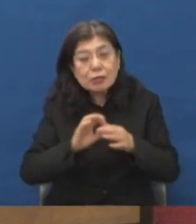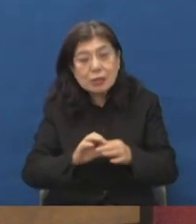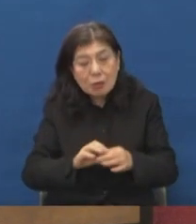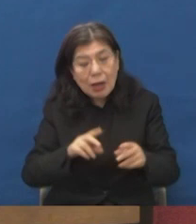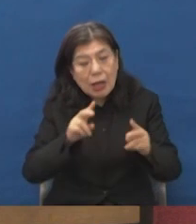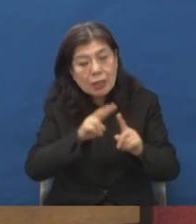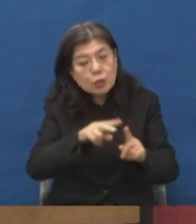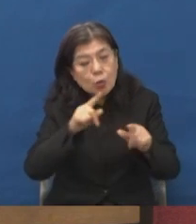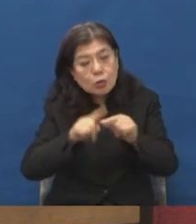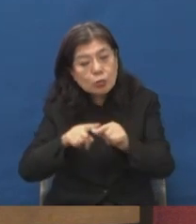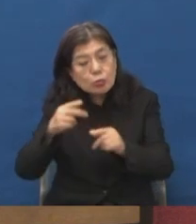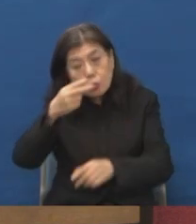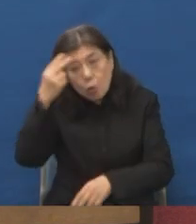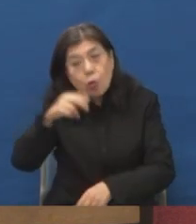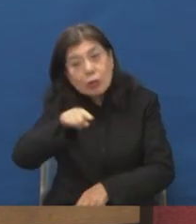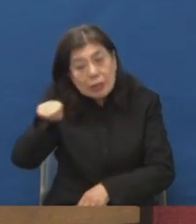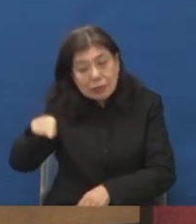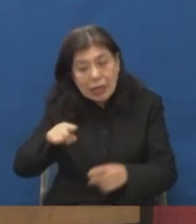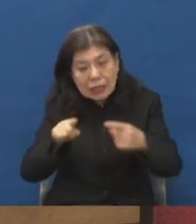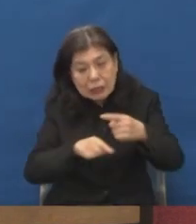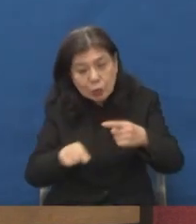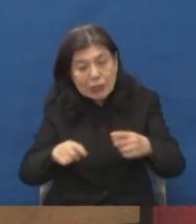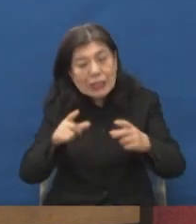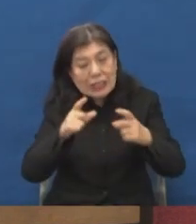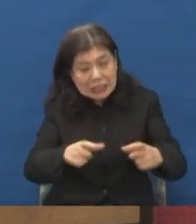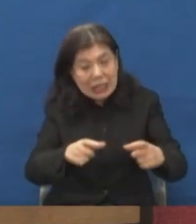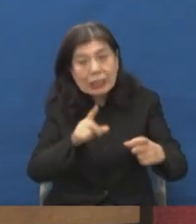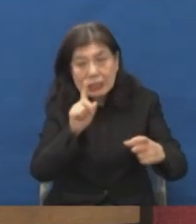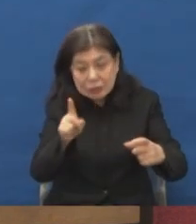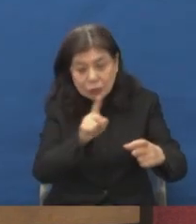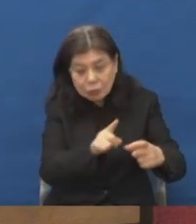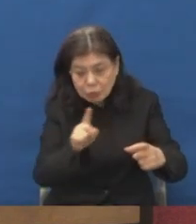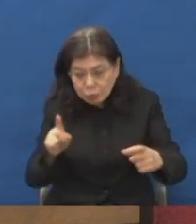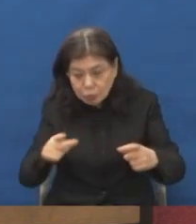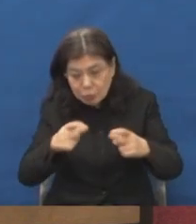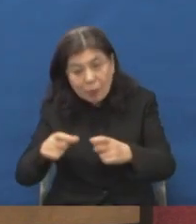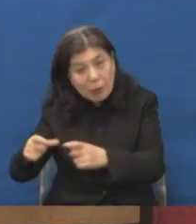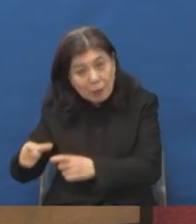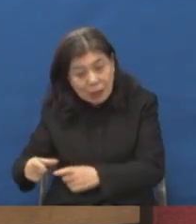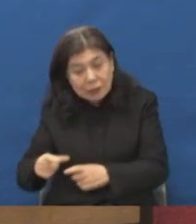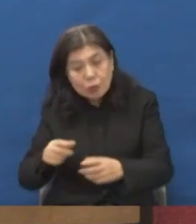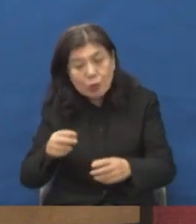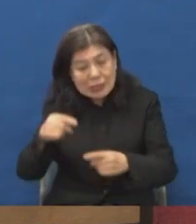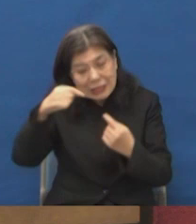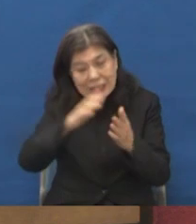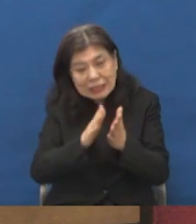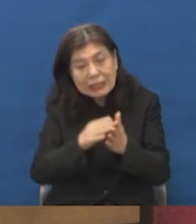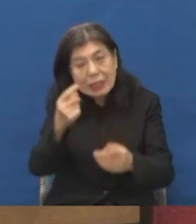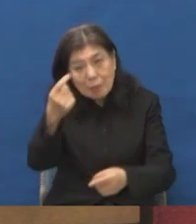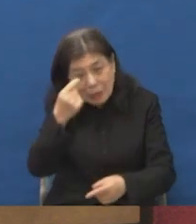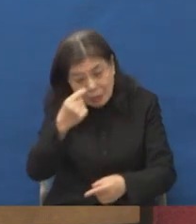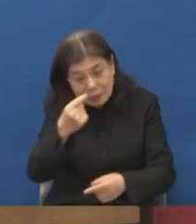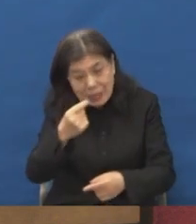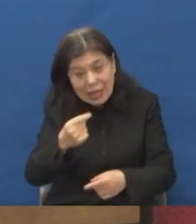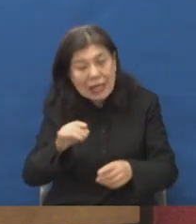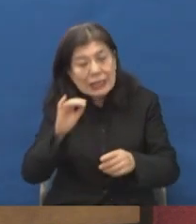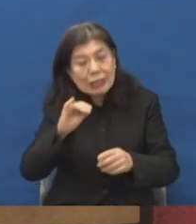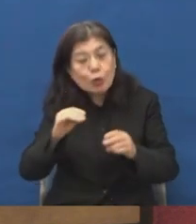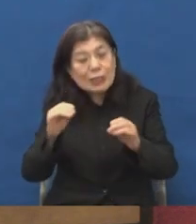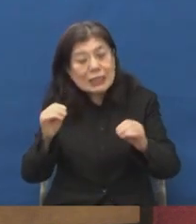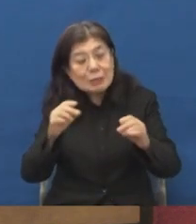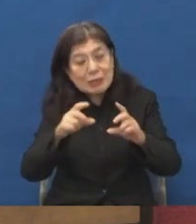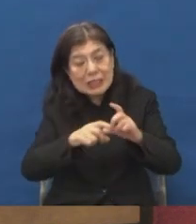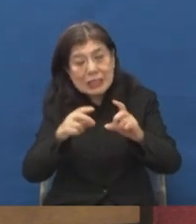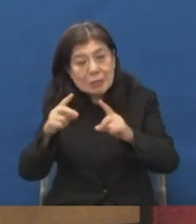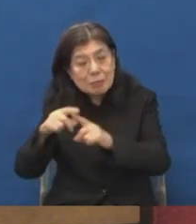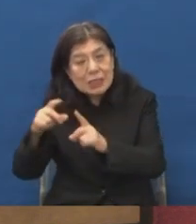校生に対して、一人一台端末を活用した精神的な学びや、 チャット GPT などの生成 AI を活用した